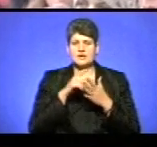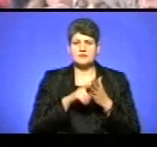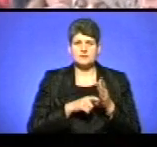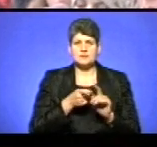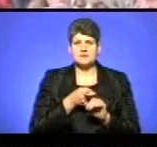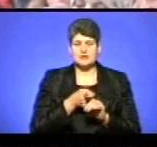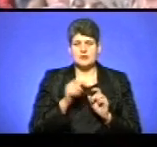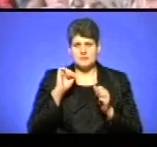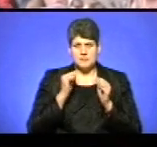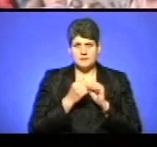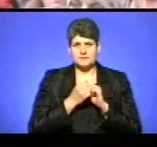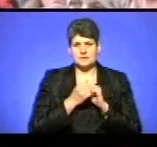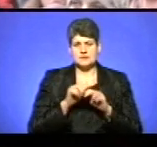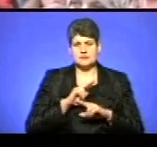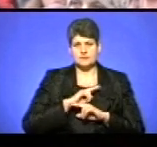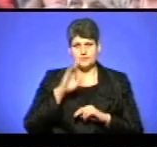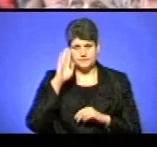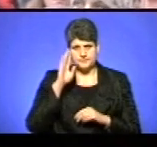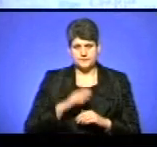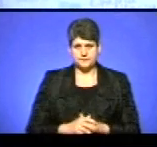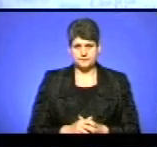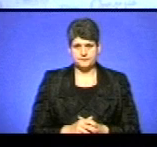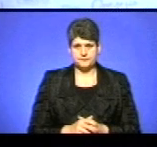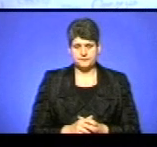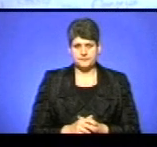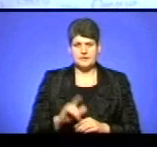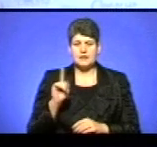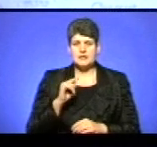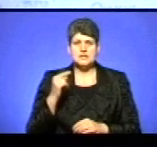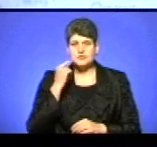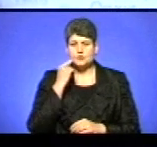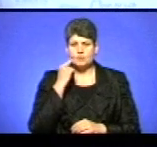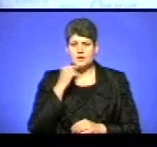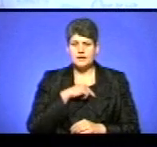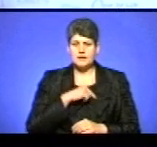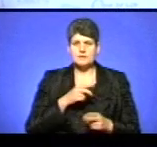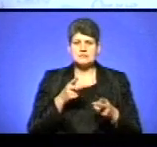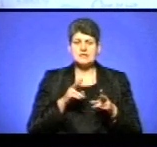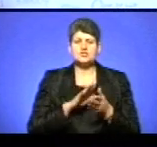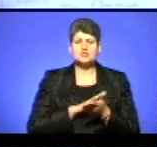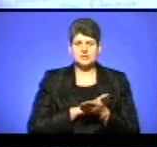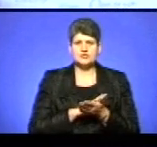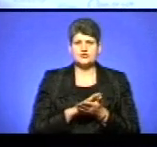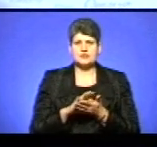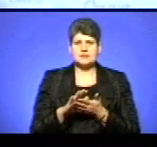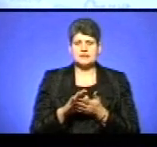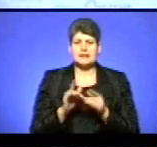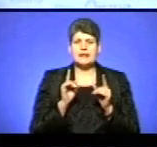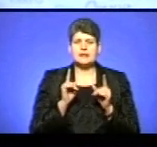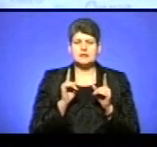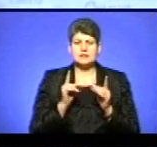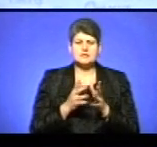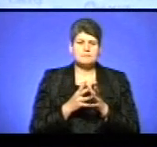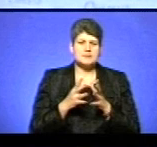присвячений пам'яті загиблого майданівця. І сумління залишиться чистим, лиш